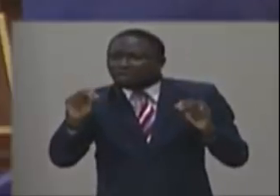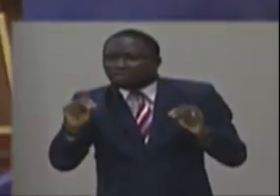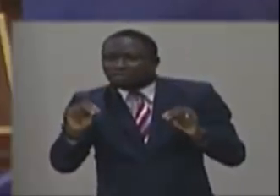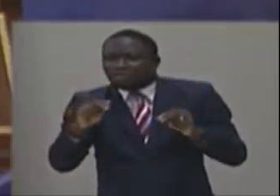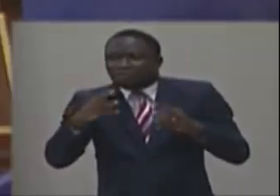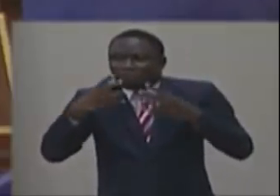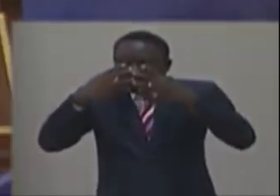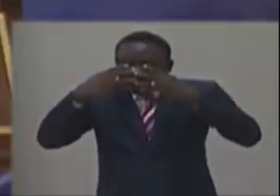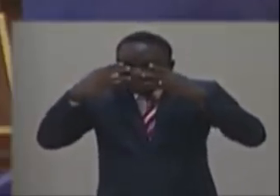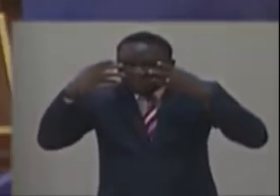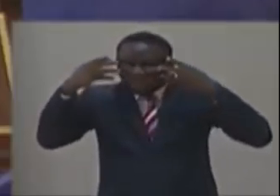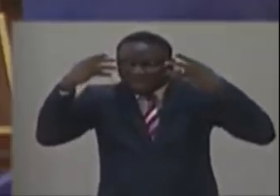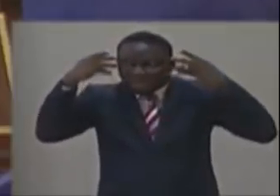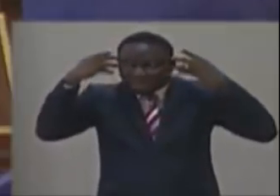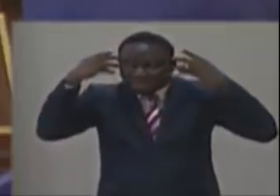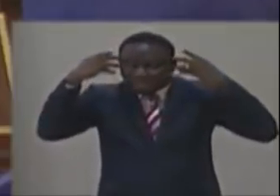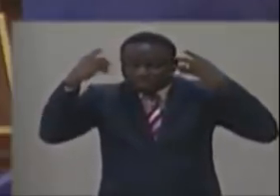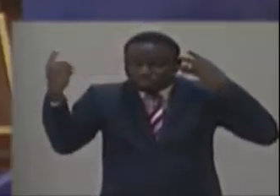Toujours mettre masque.